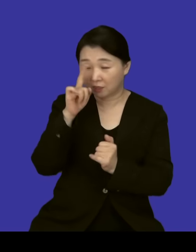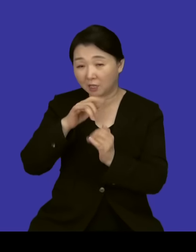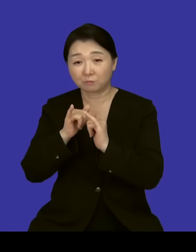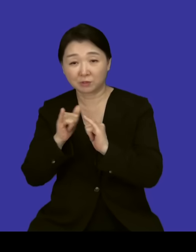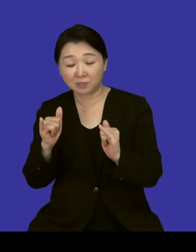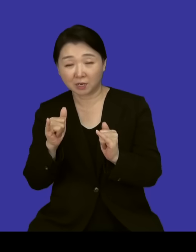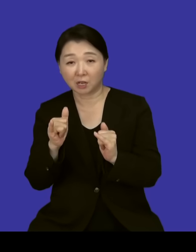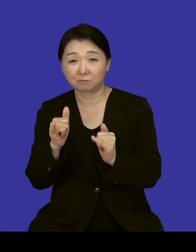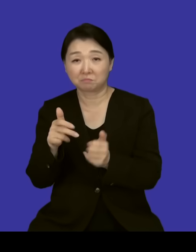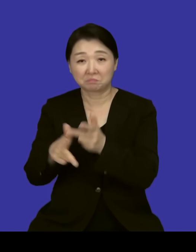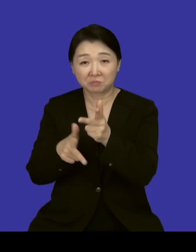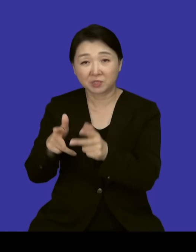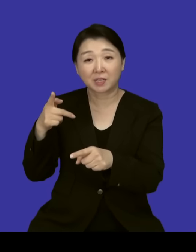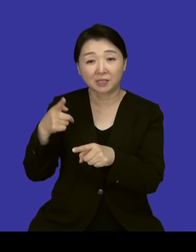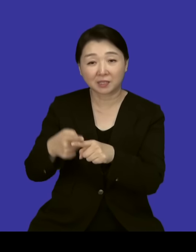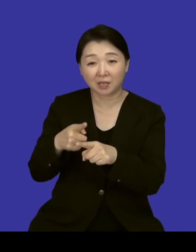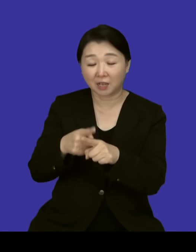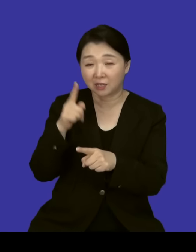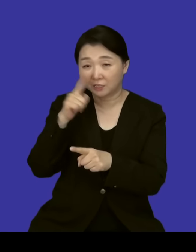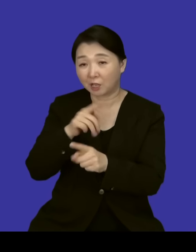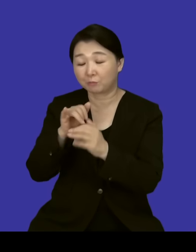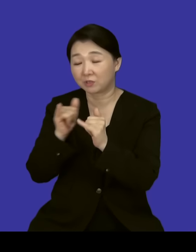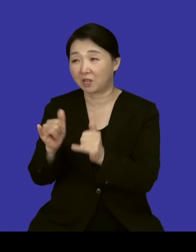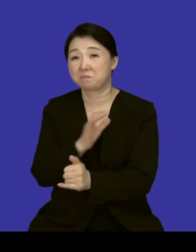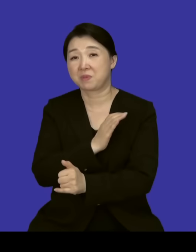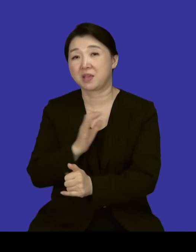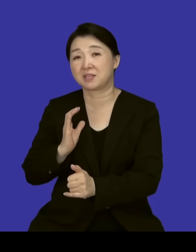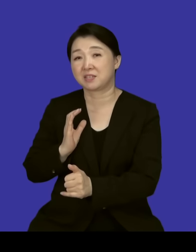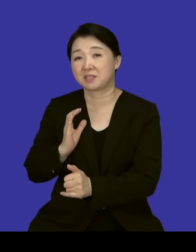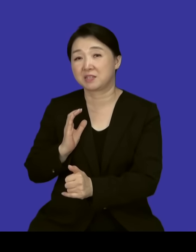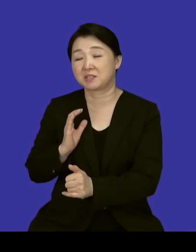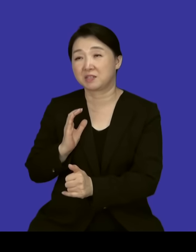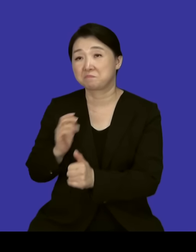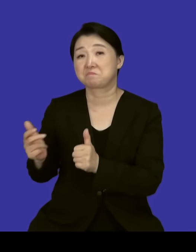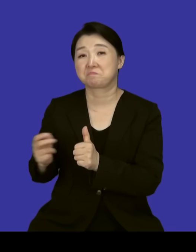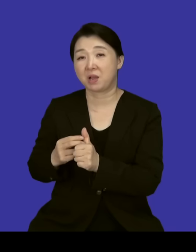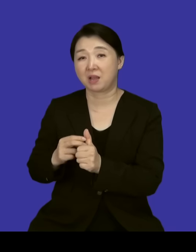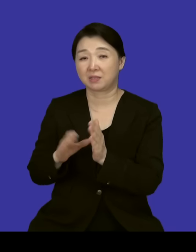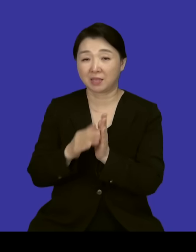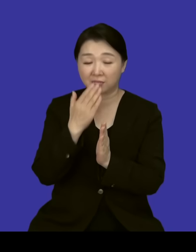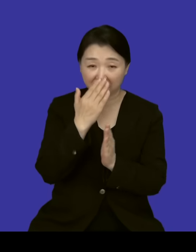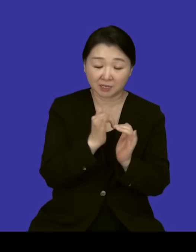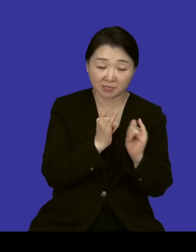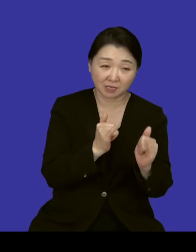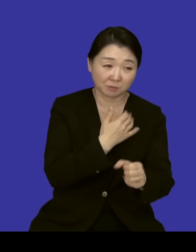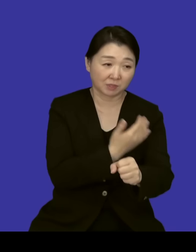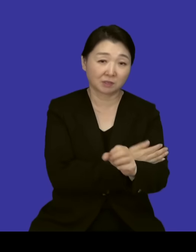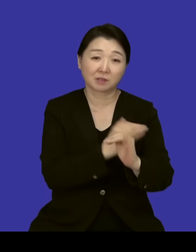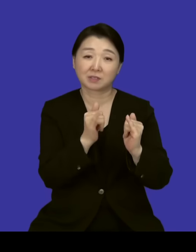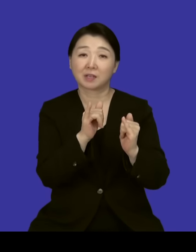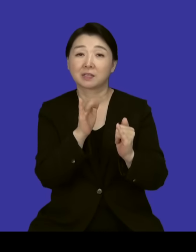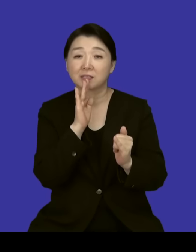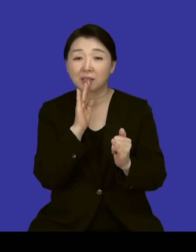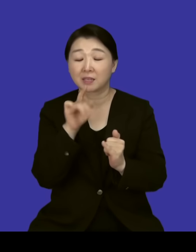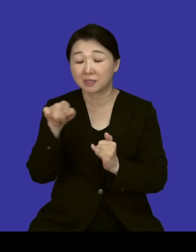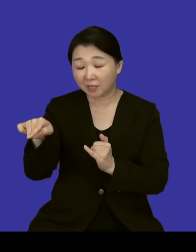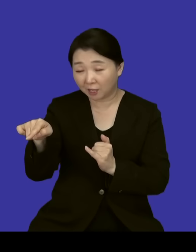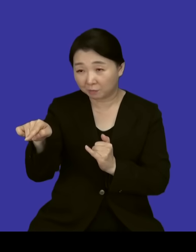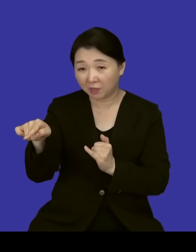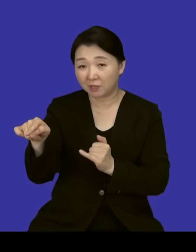사람이 비즈니스를 했다가 이 나쁜 사람이 배신을 하잖아요. 네. 그러면 이 착한 사람이 능력자일 경우에 다음에 이